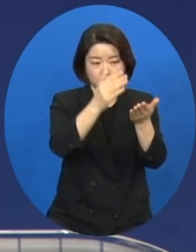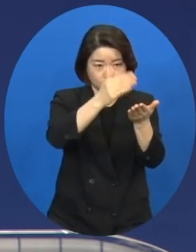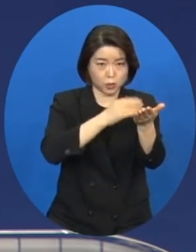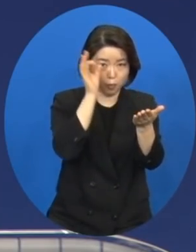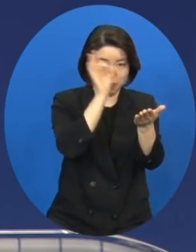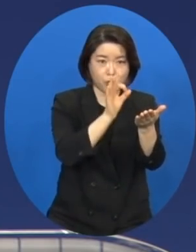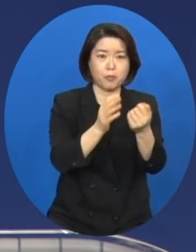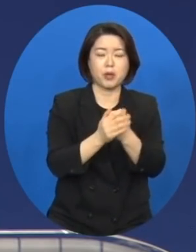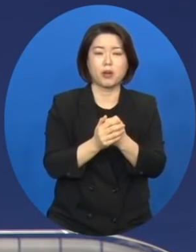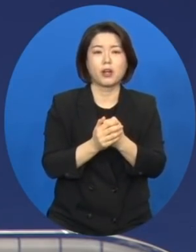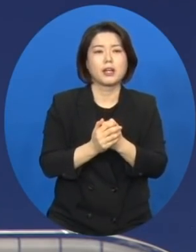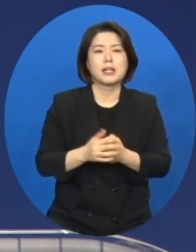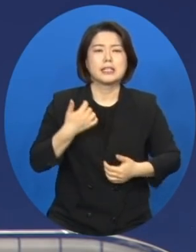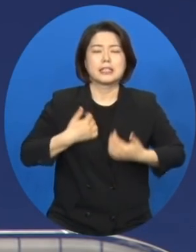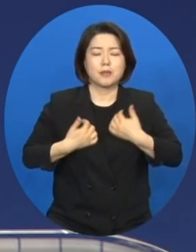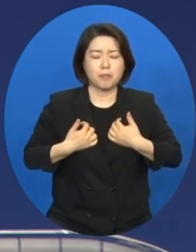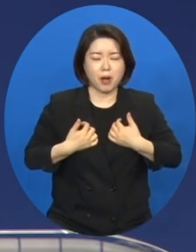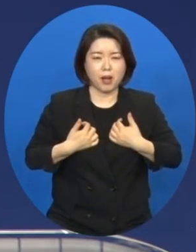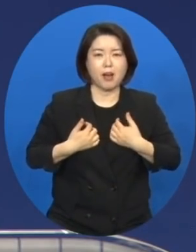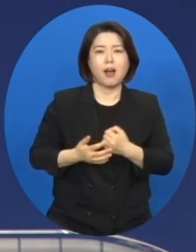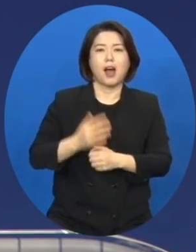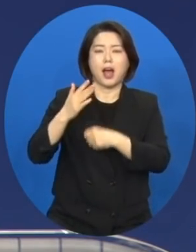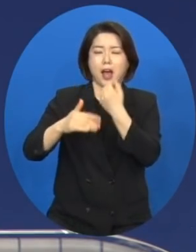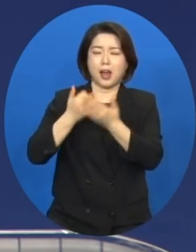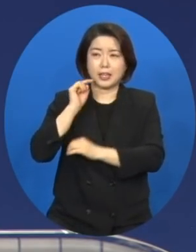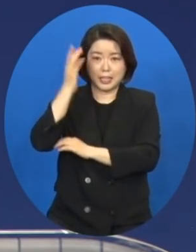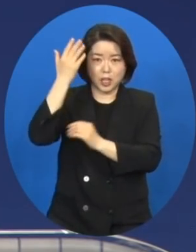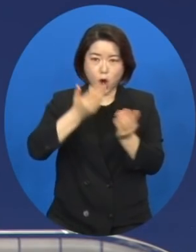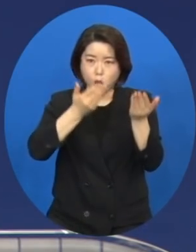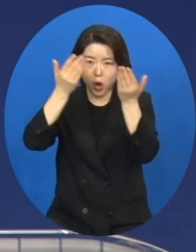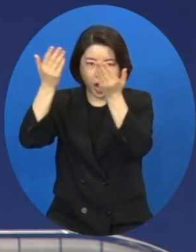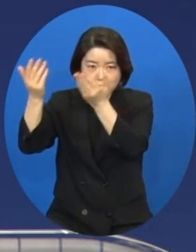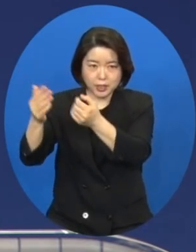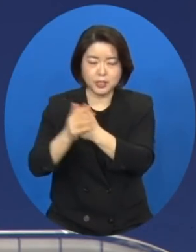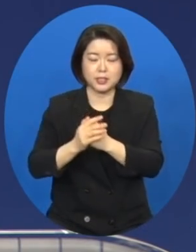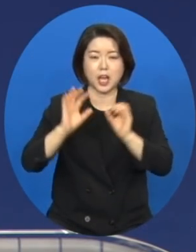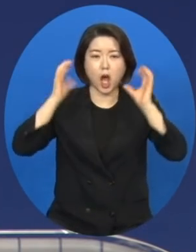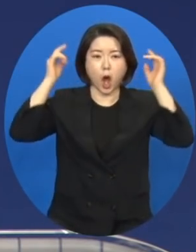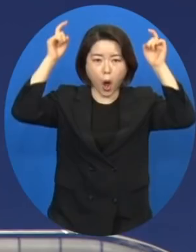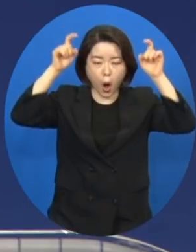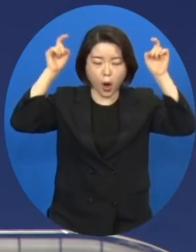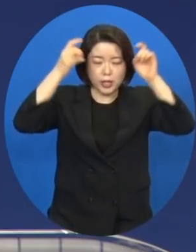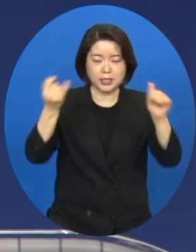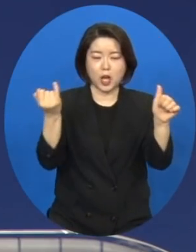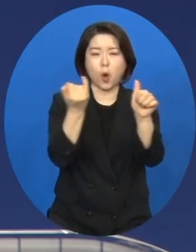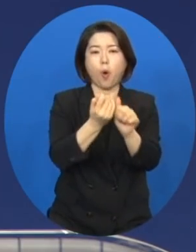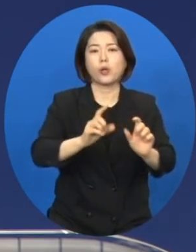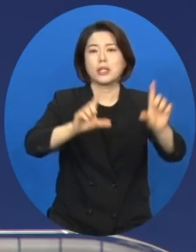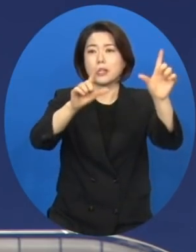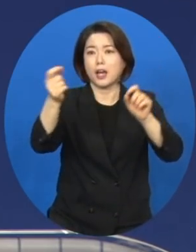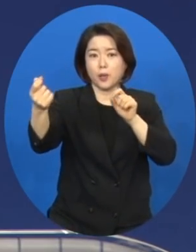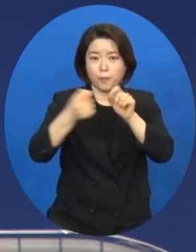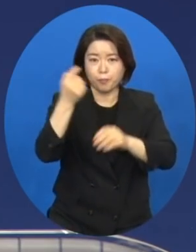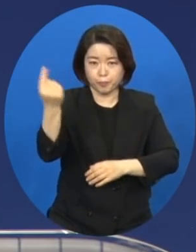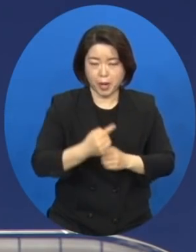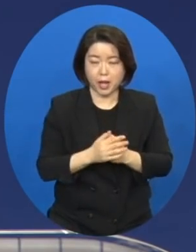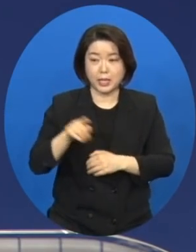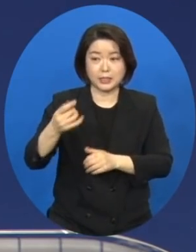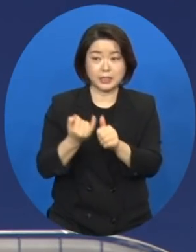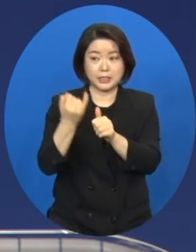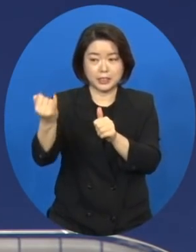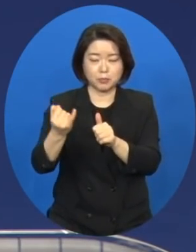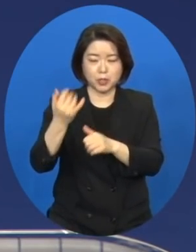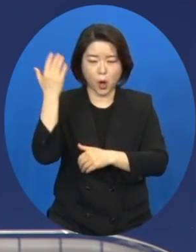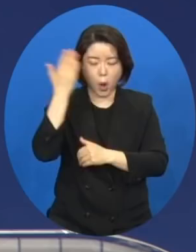19장에 기뻐하고 즐거워하며 하나님께 영광을 돌리자 어린 양의 혼인 날이 이르렀다. 그의 신부는 단장을